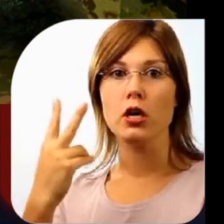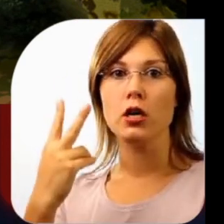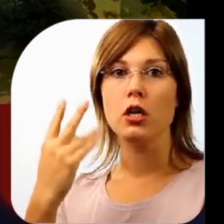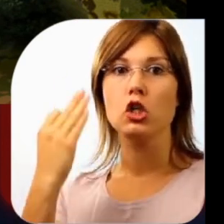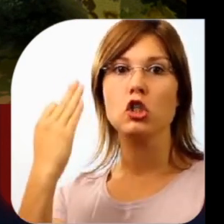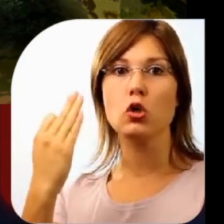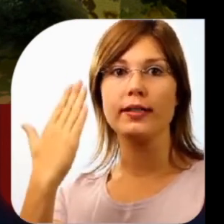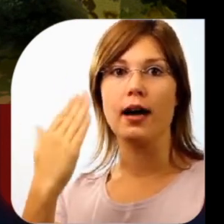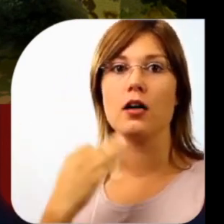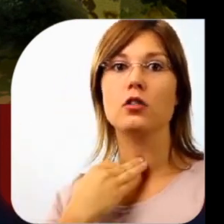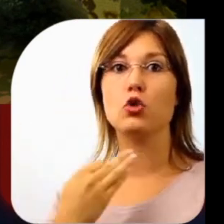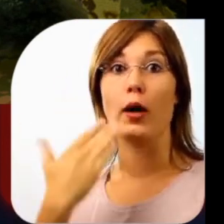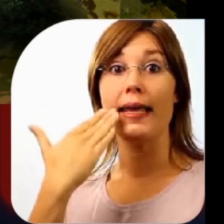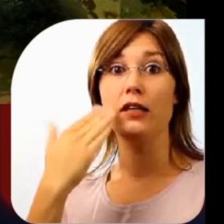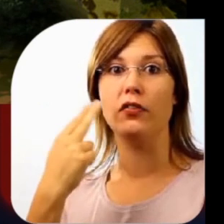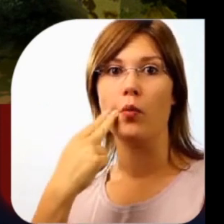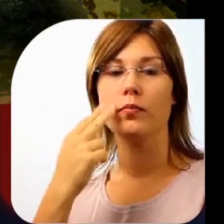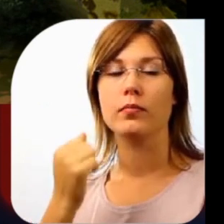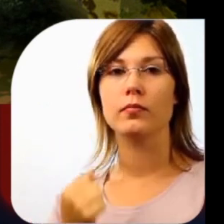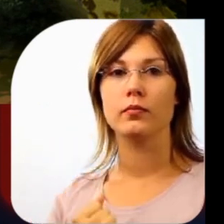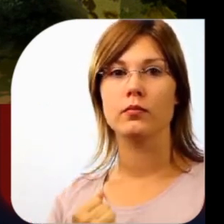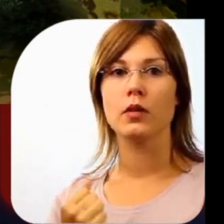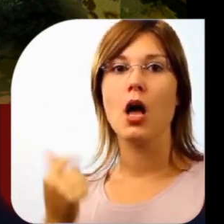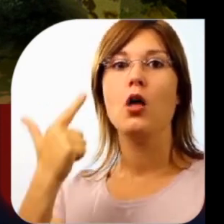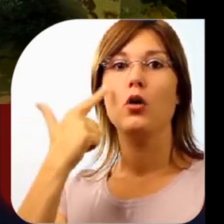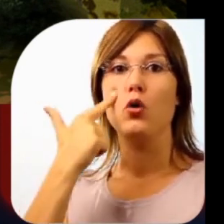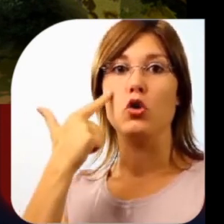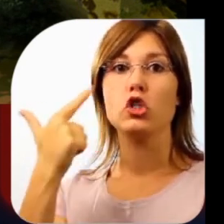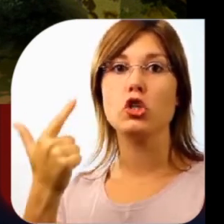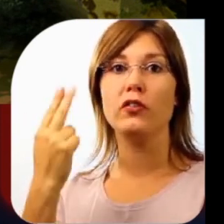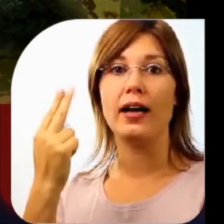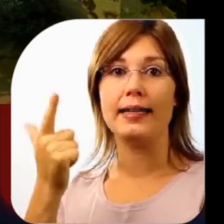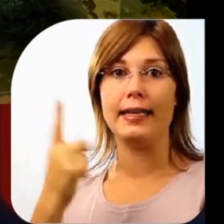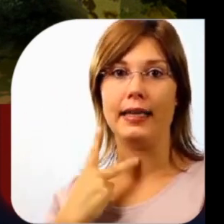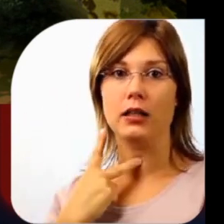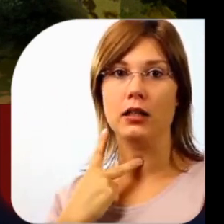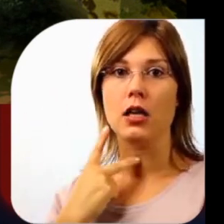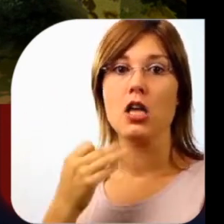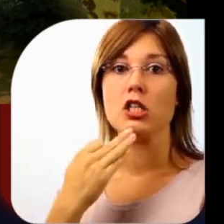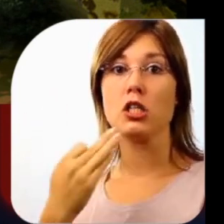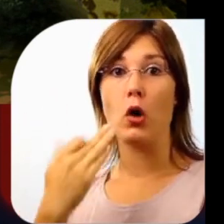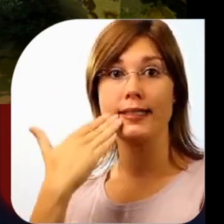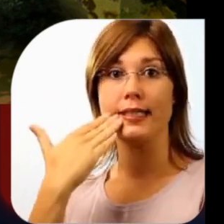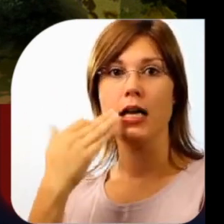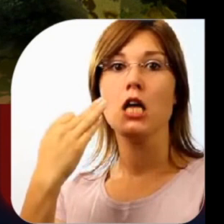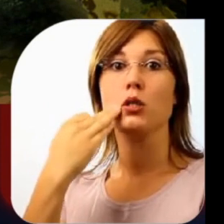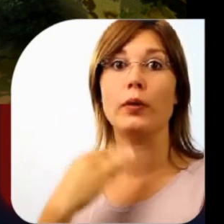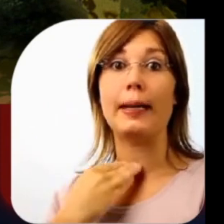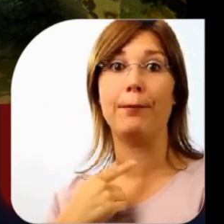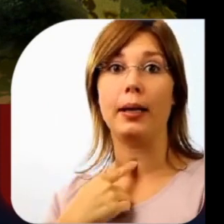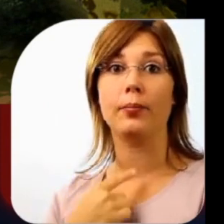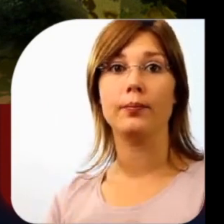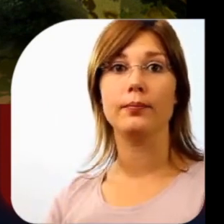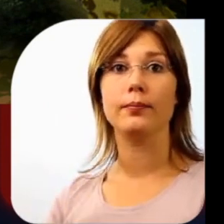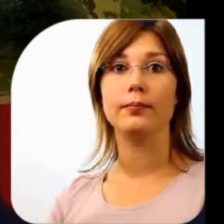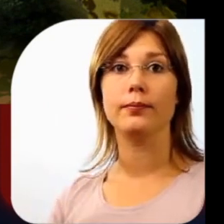Croconouille sauta sur Yvan. Le chevalier sortit son